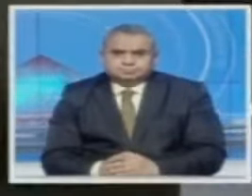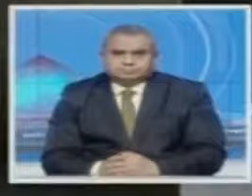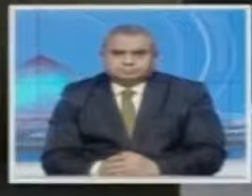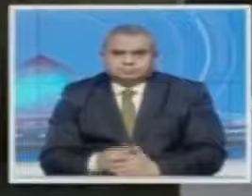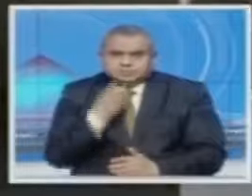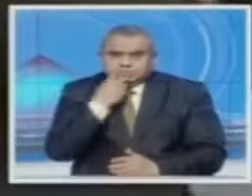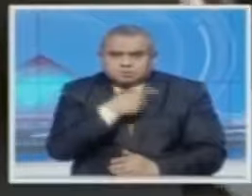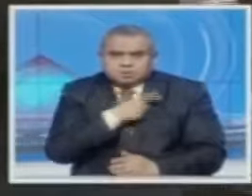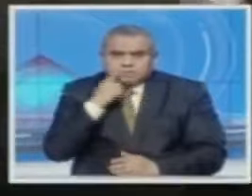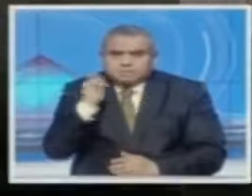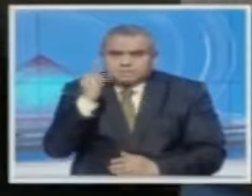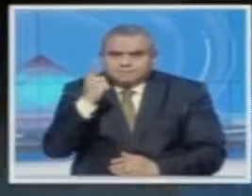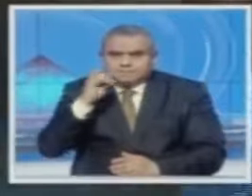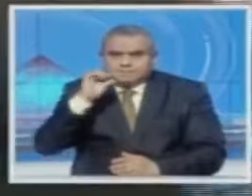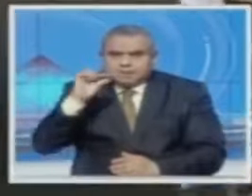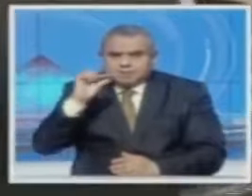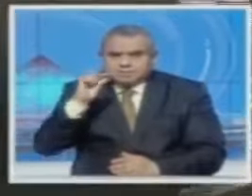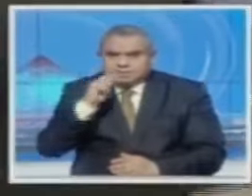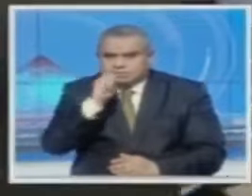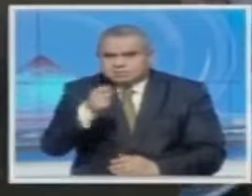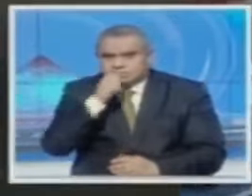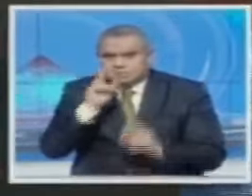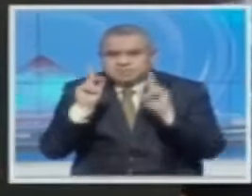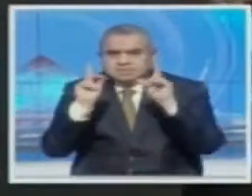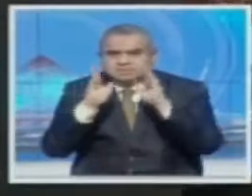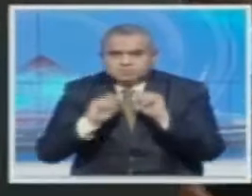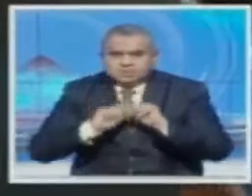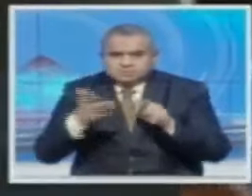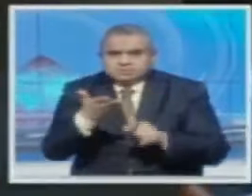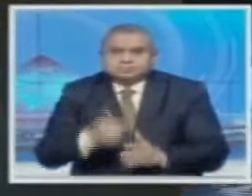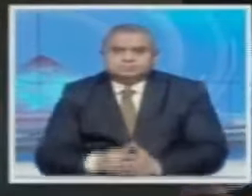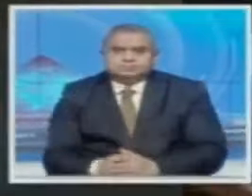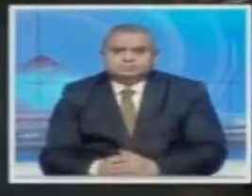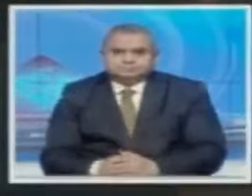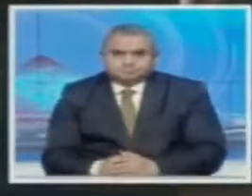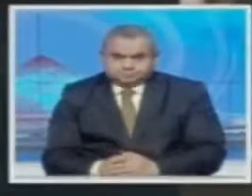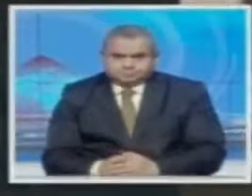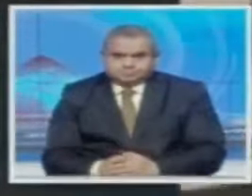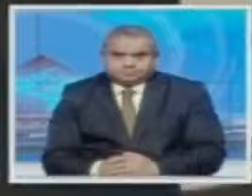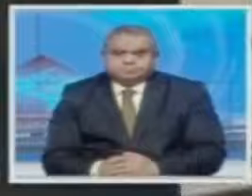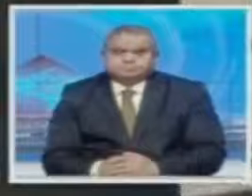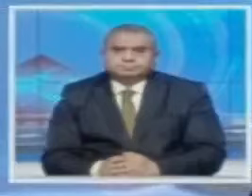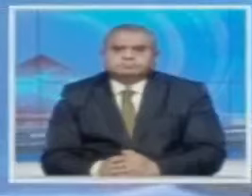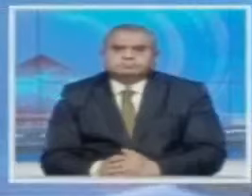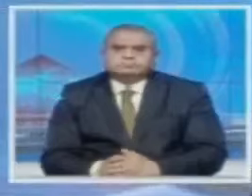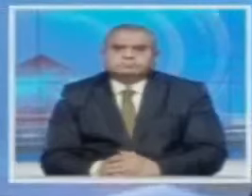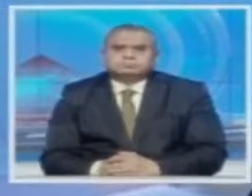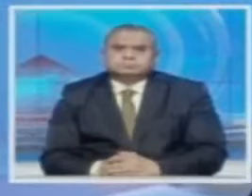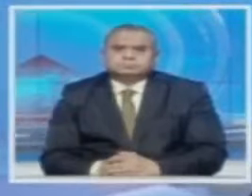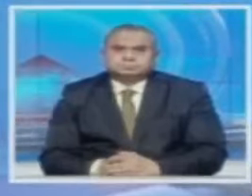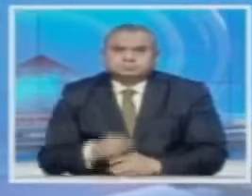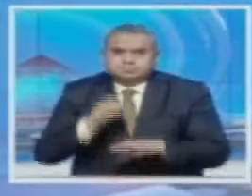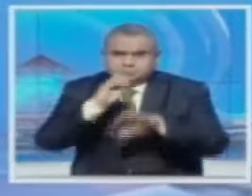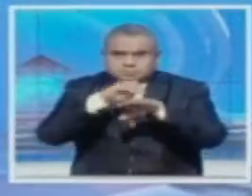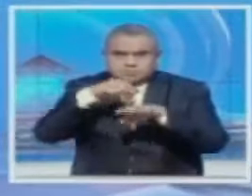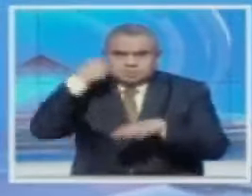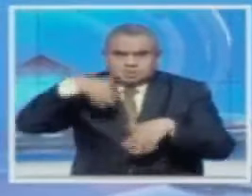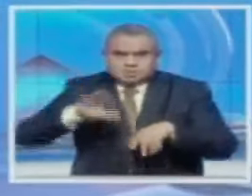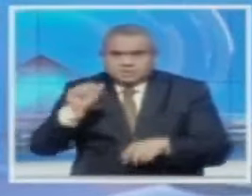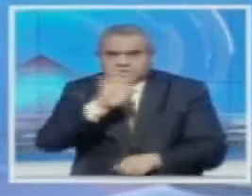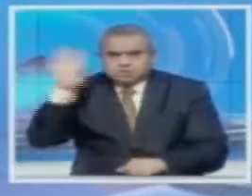محمد شلأمي، التلفزيون المصري. السلامة. وجه رئيس البرلمان